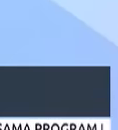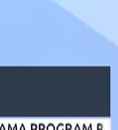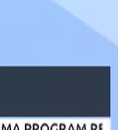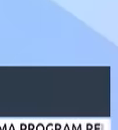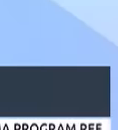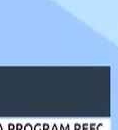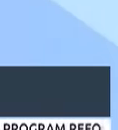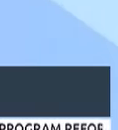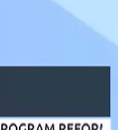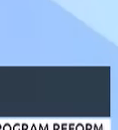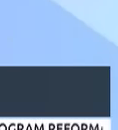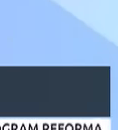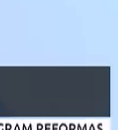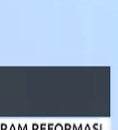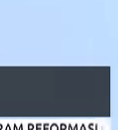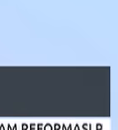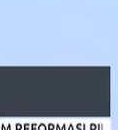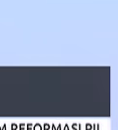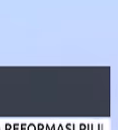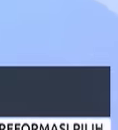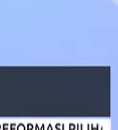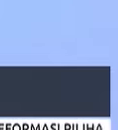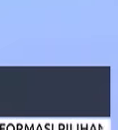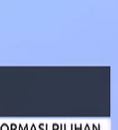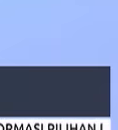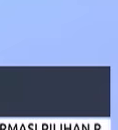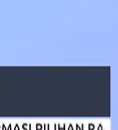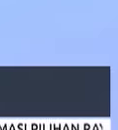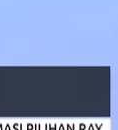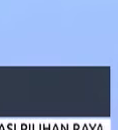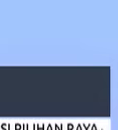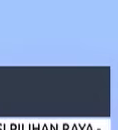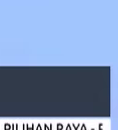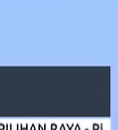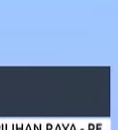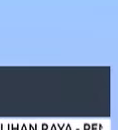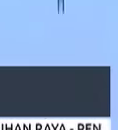Juta dekoder MyTV diagihkan kepada golongan B40.